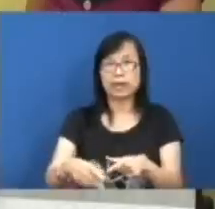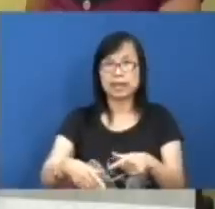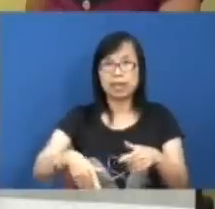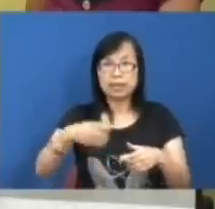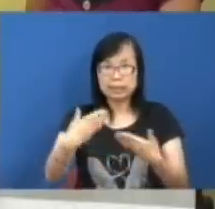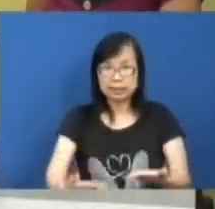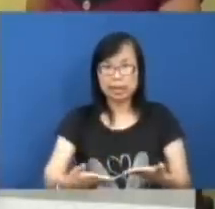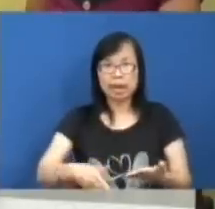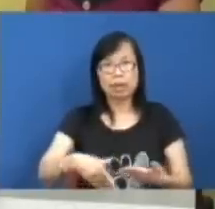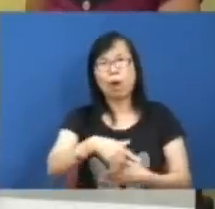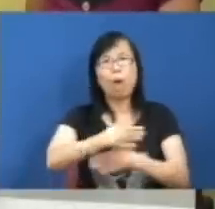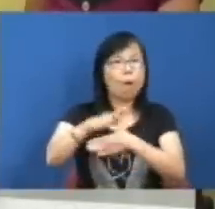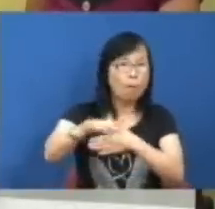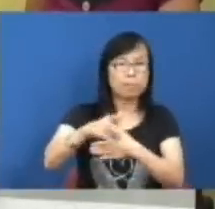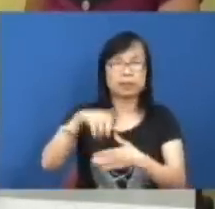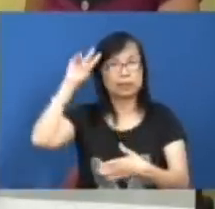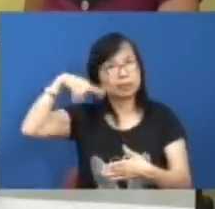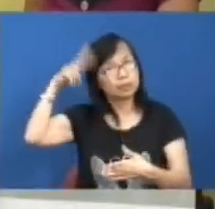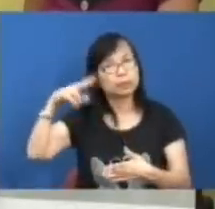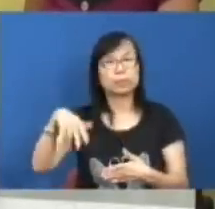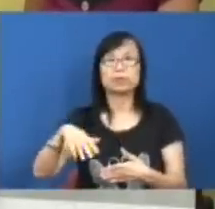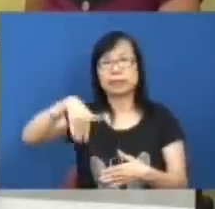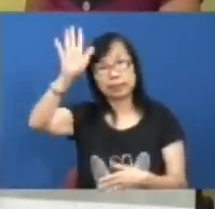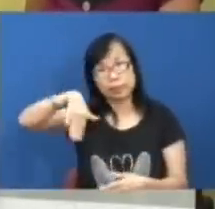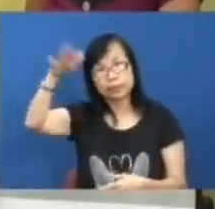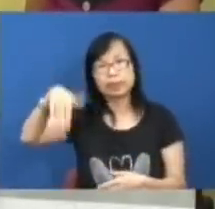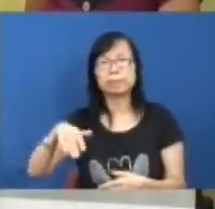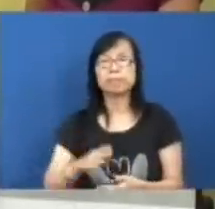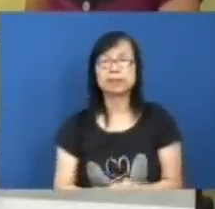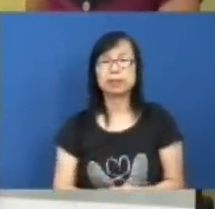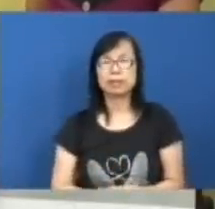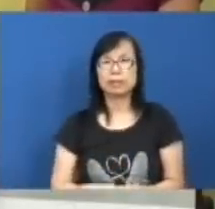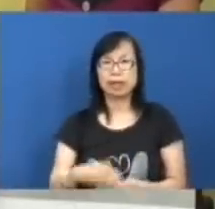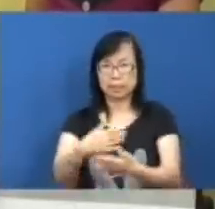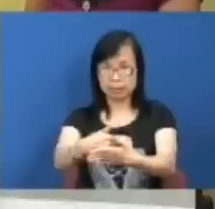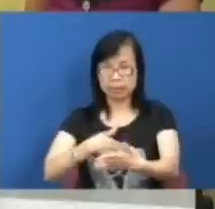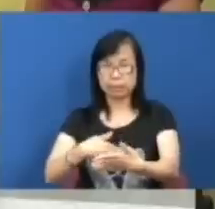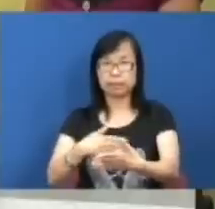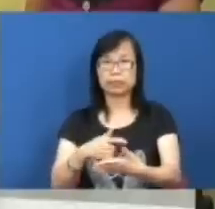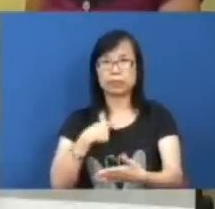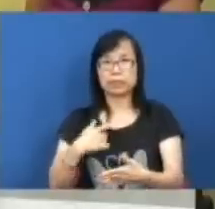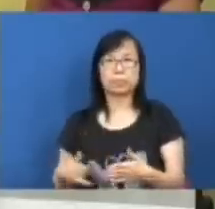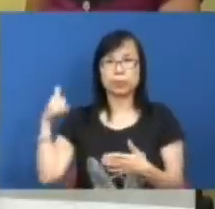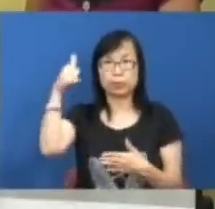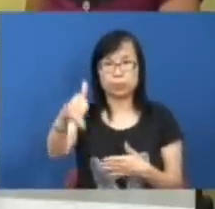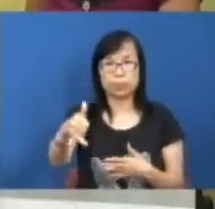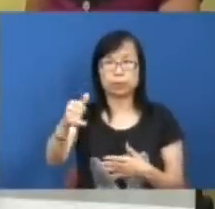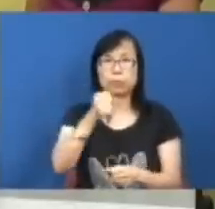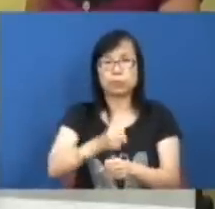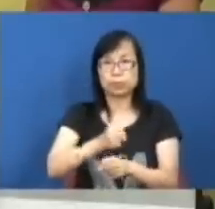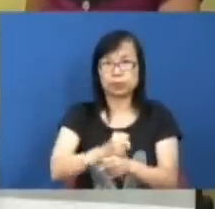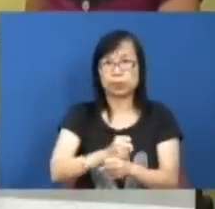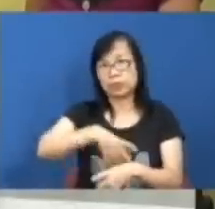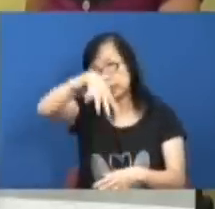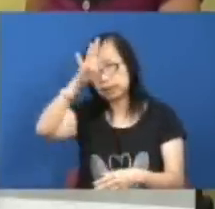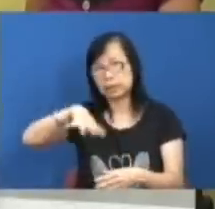遍流行嘅、最常用嘅一啲油漆嘅質地俾大家。咁所以事前咧，我哋都會去到現場咧處理翻嗰個油漆